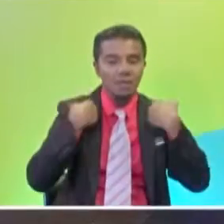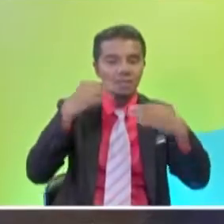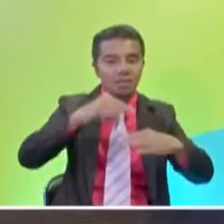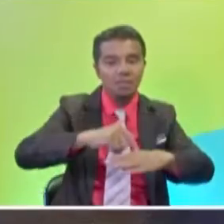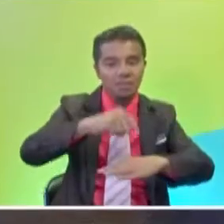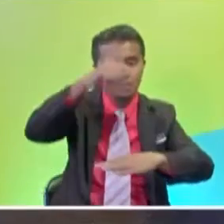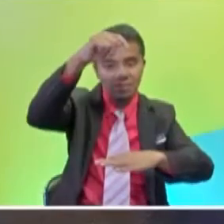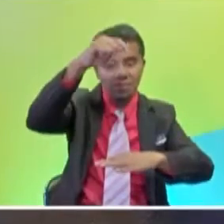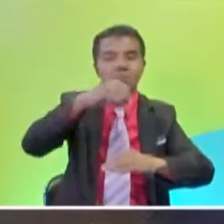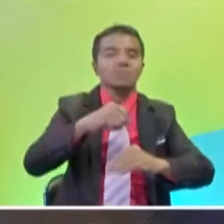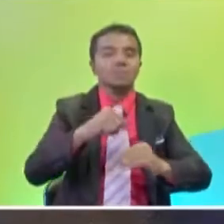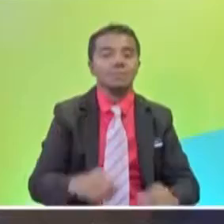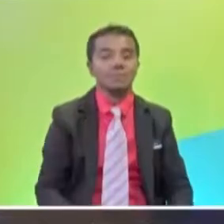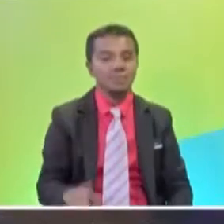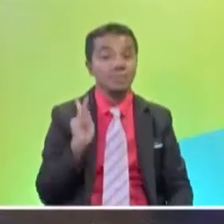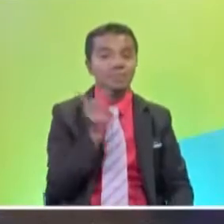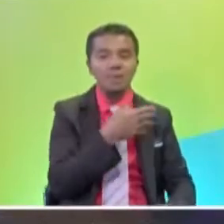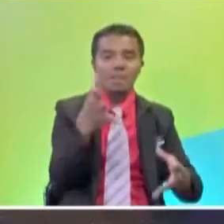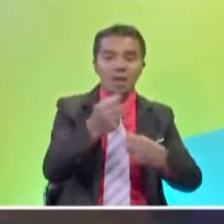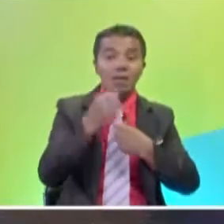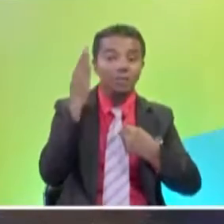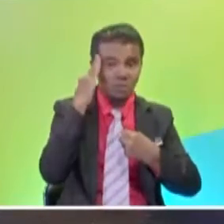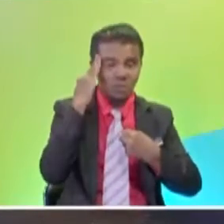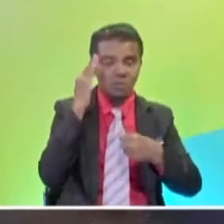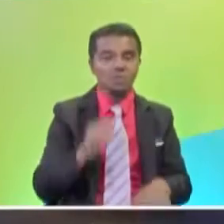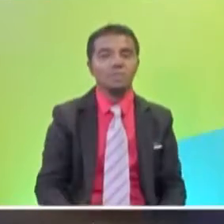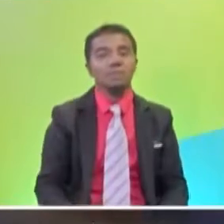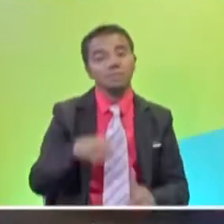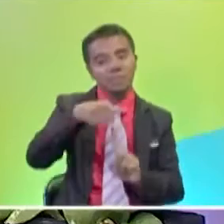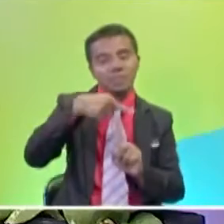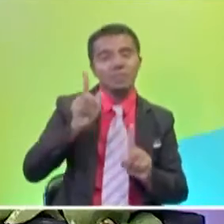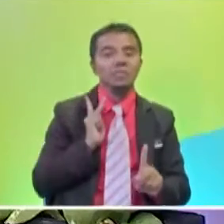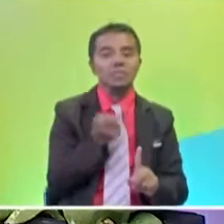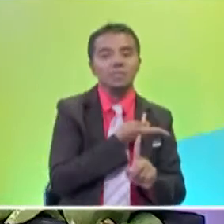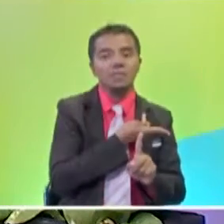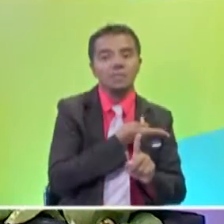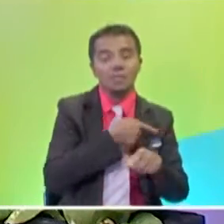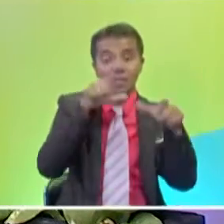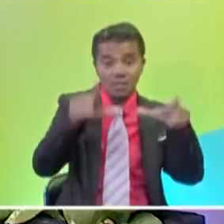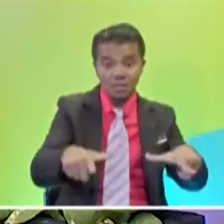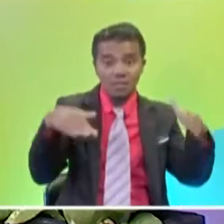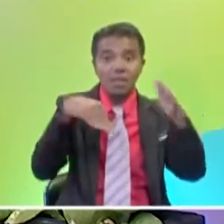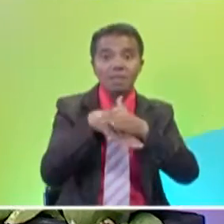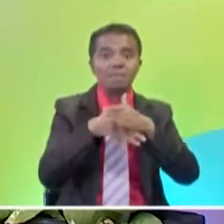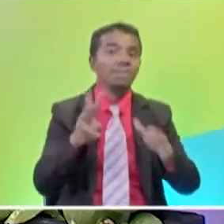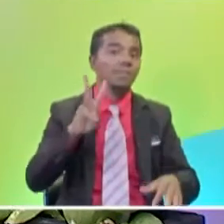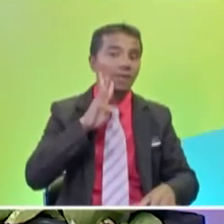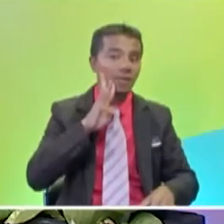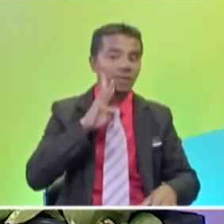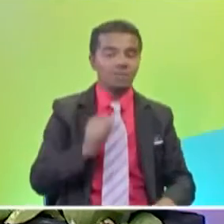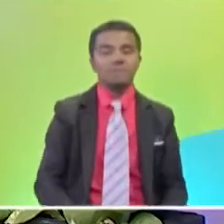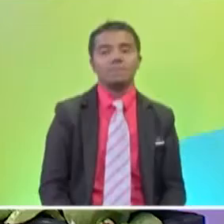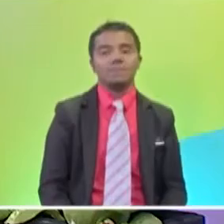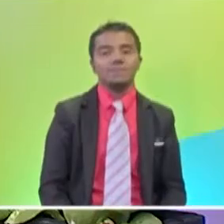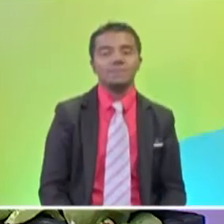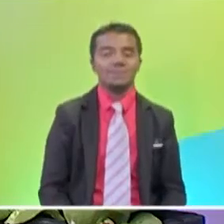Betul. Oh, menarik. Dan kita rendam. Okey, teruskan seterusnya untuk penyediaan batas. Batas ni sebab